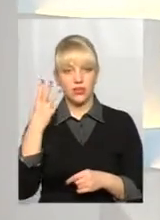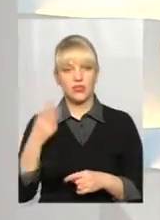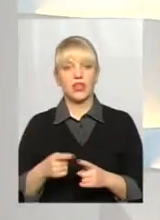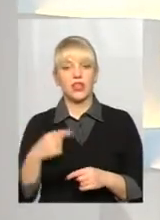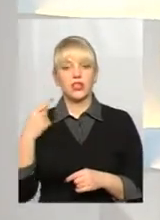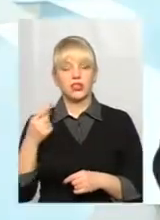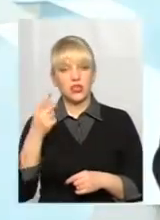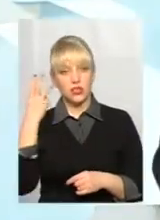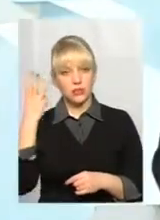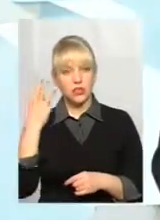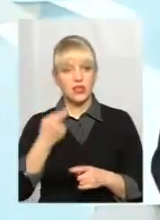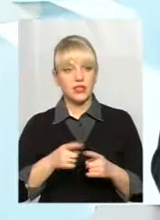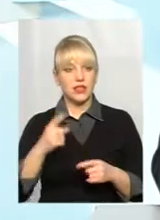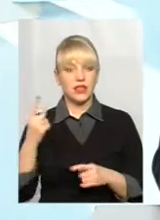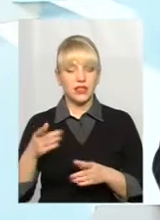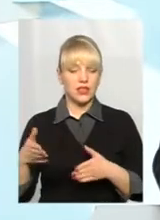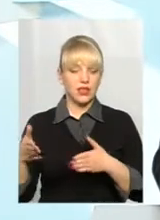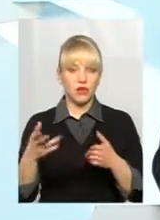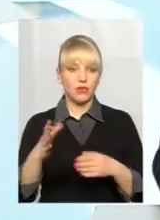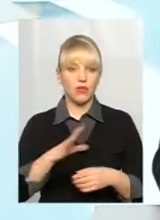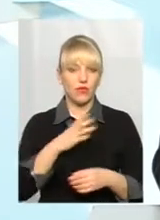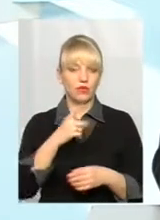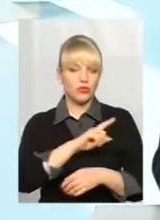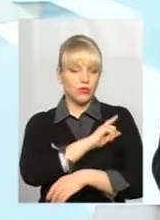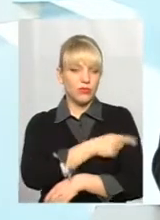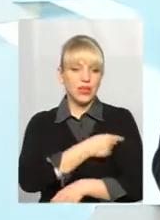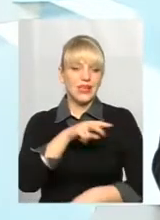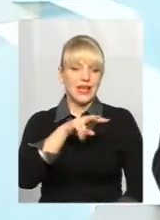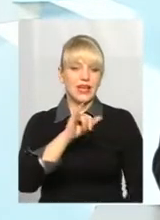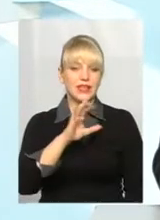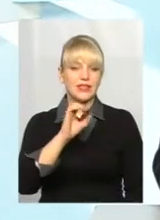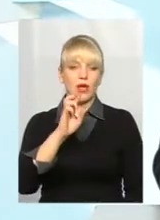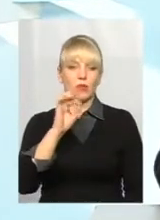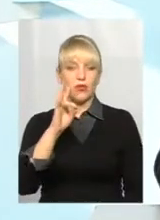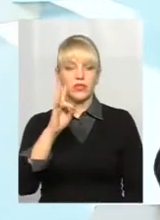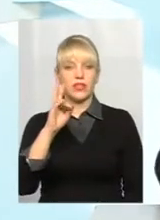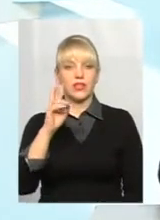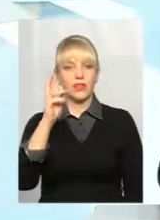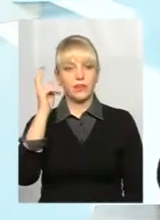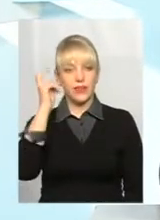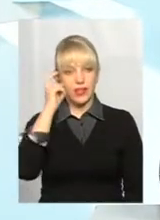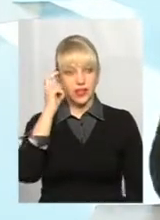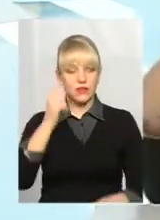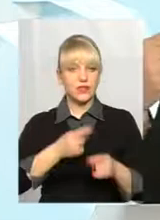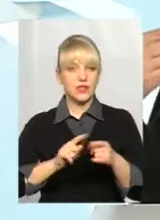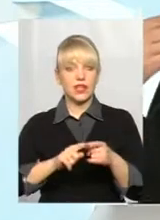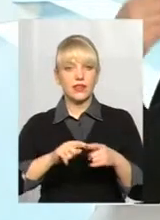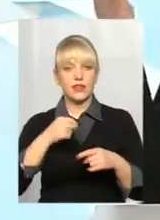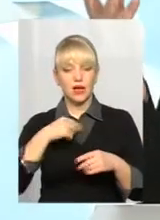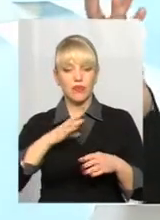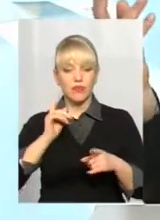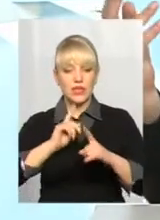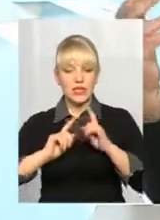Хмельницьку єдине, оця траса мала бути потужний Лісабон-Київ, да. Причому там такі, я був на